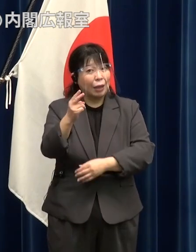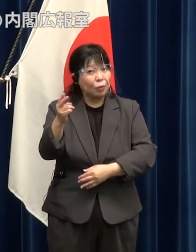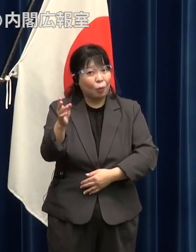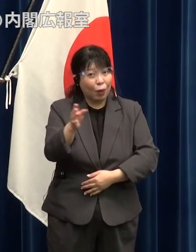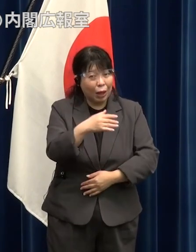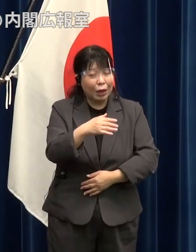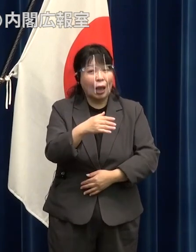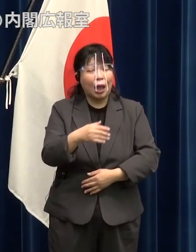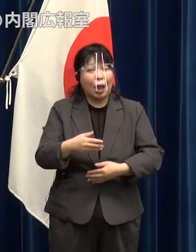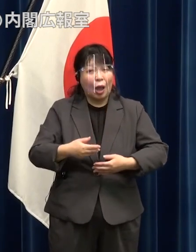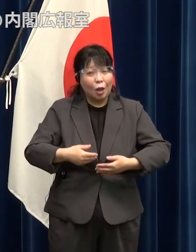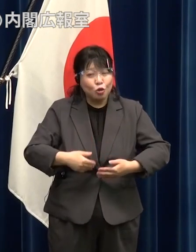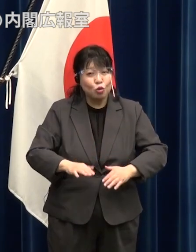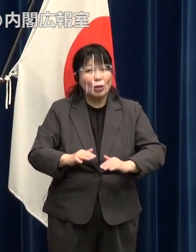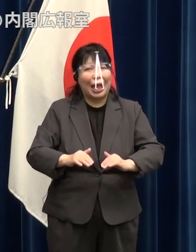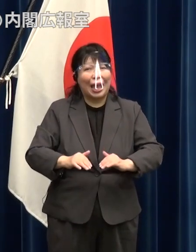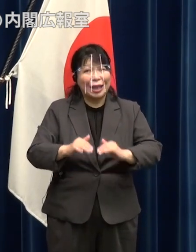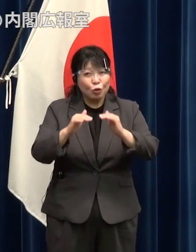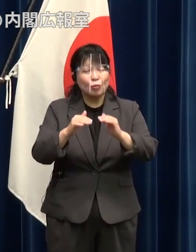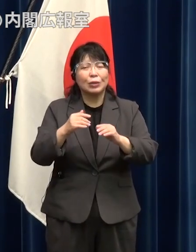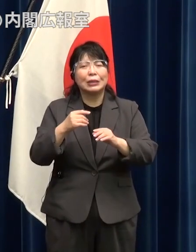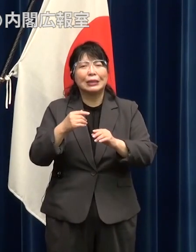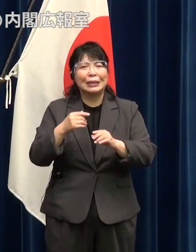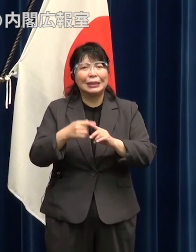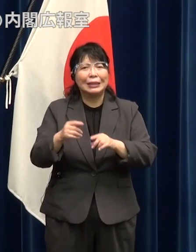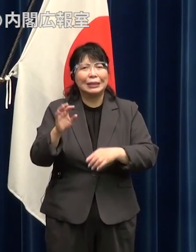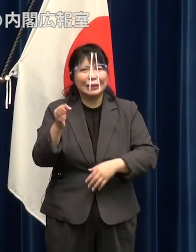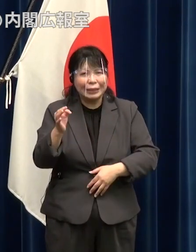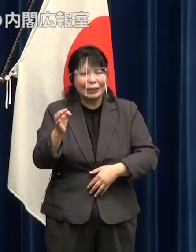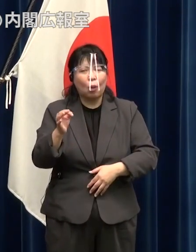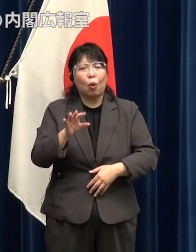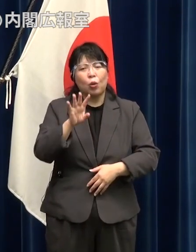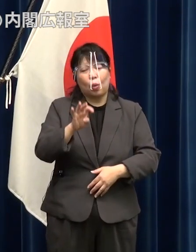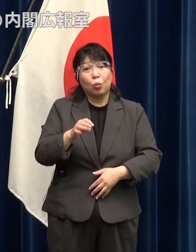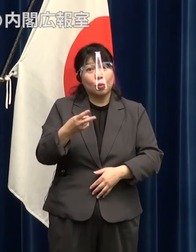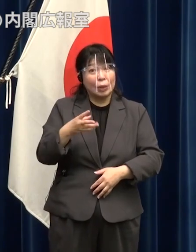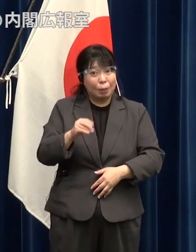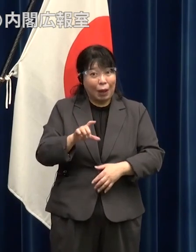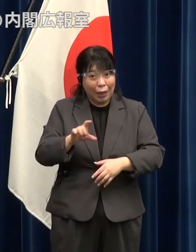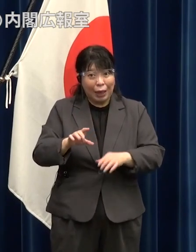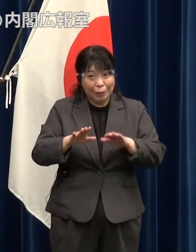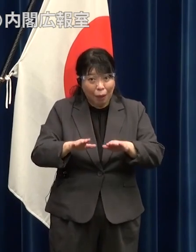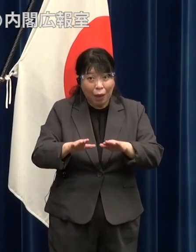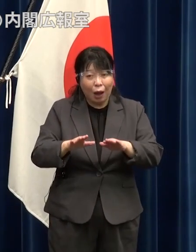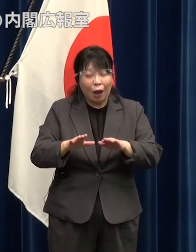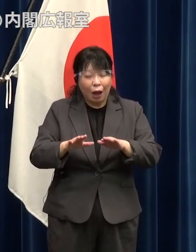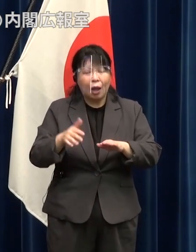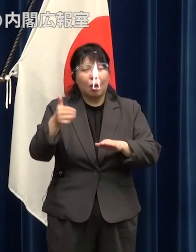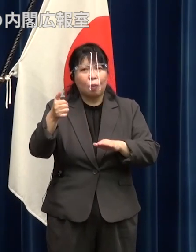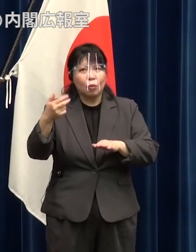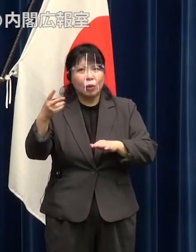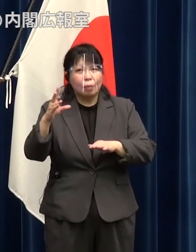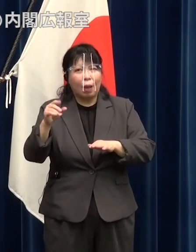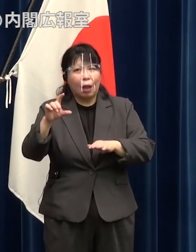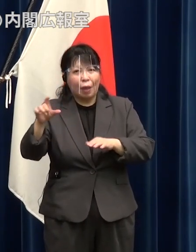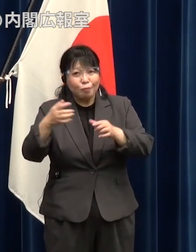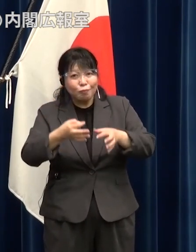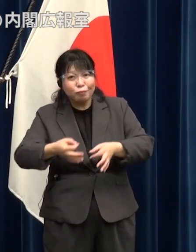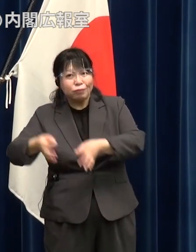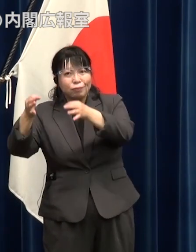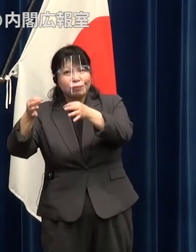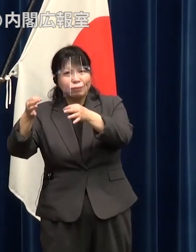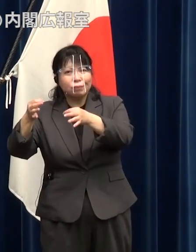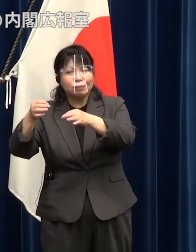金を現行の42万円から50万円へ大幅に増額をいたします